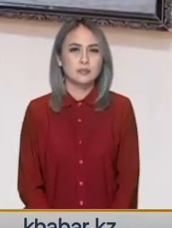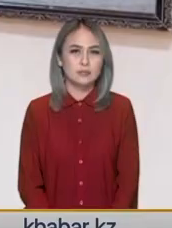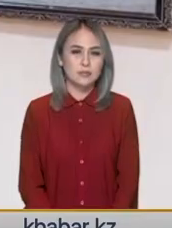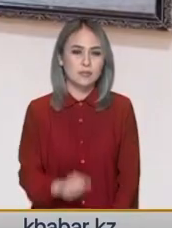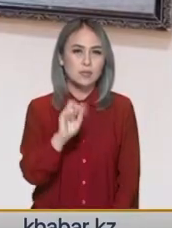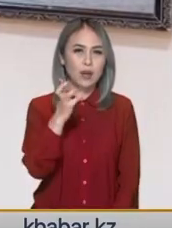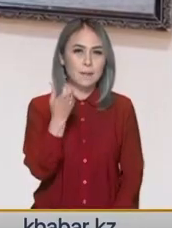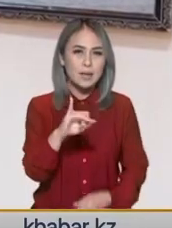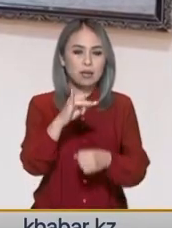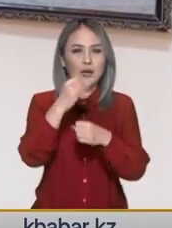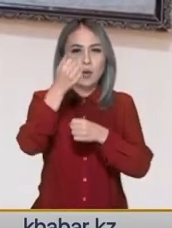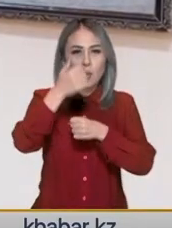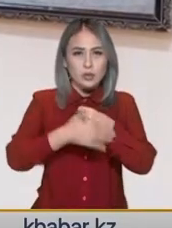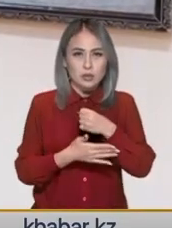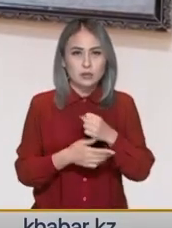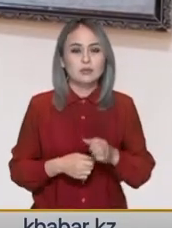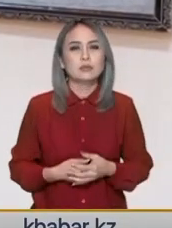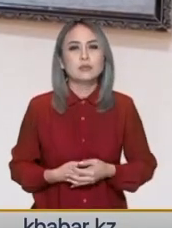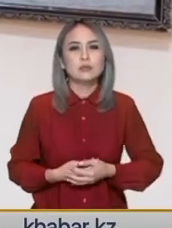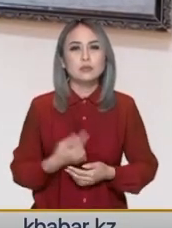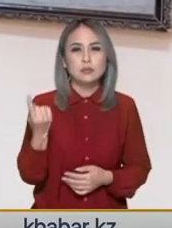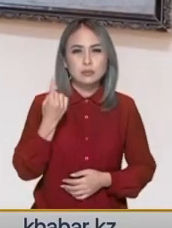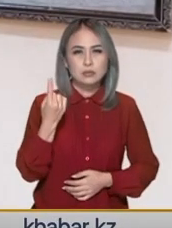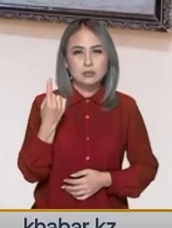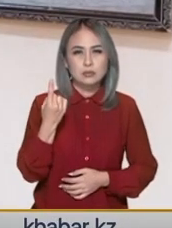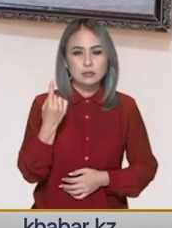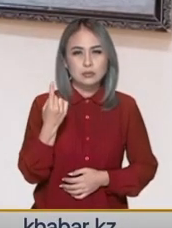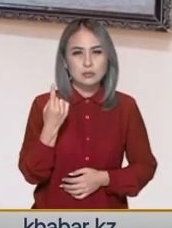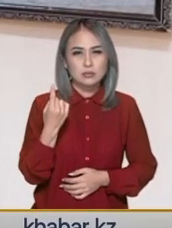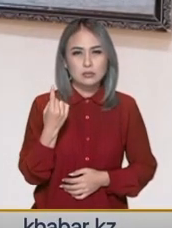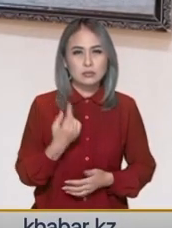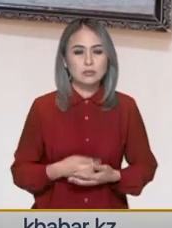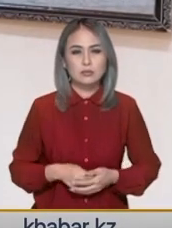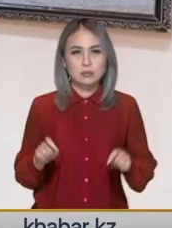Абай орталықтары бұл бірінші рет ашылып жатқан